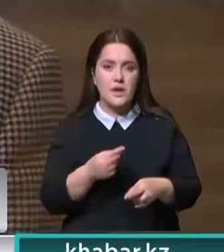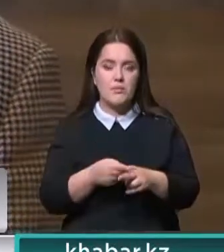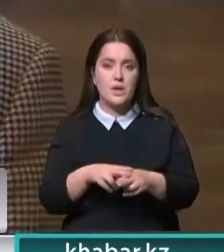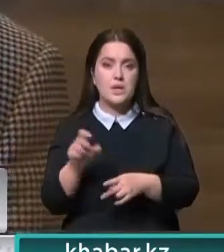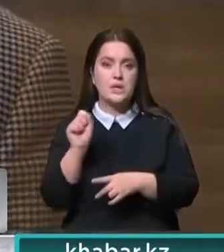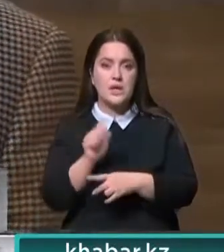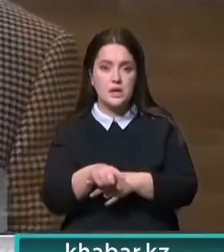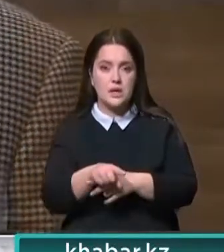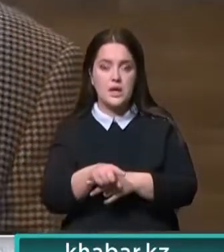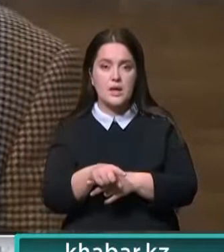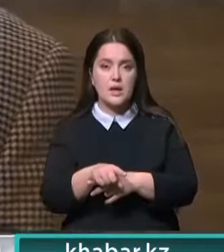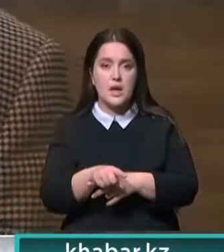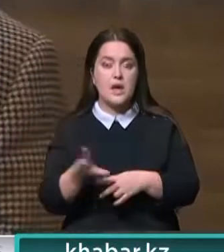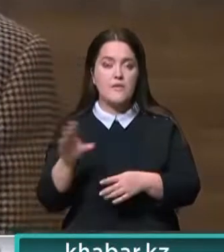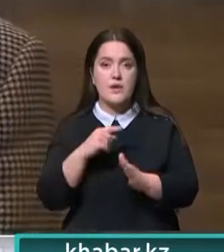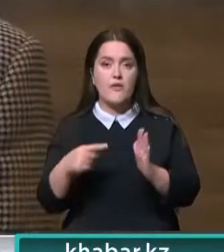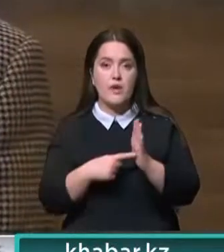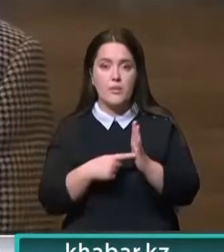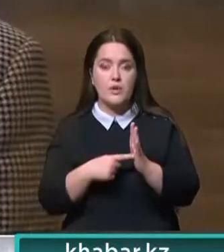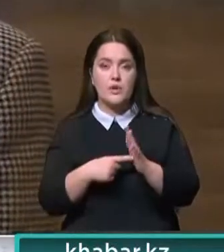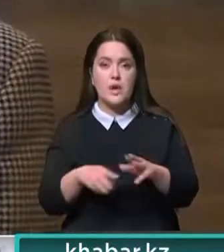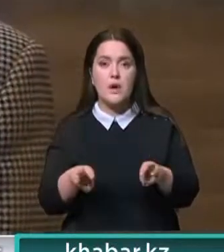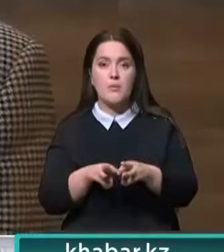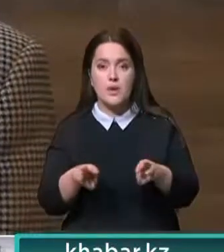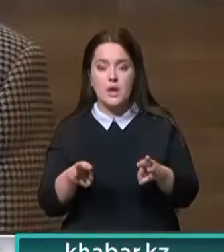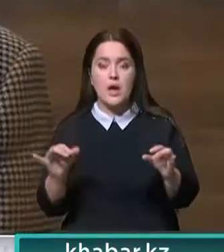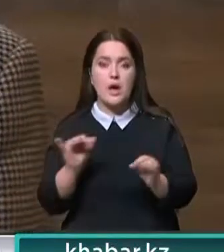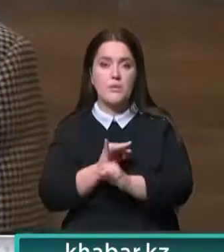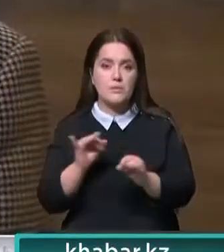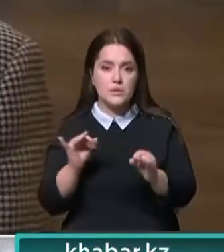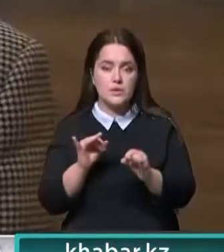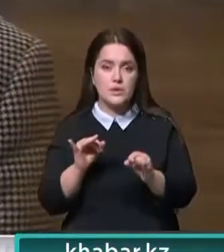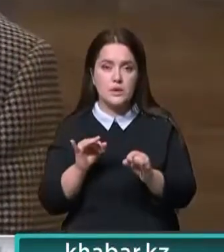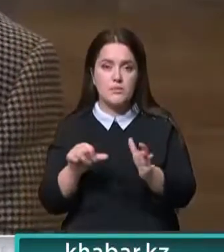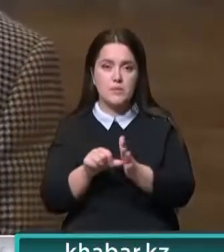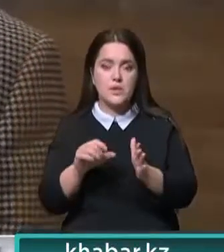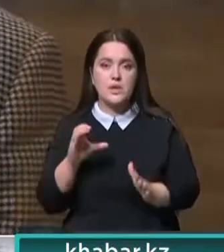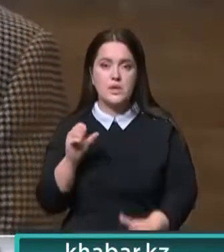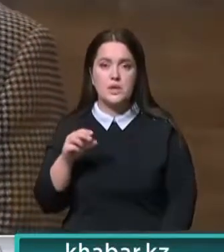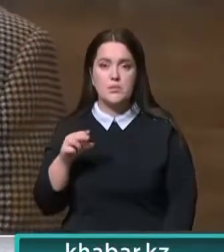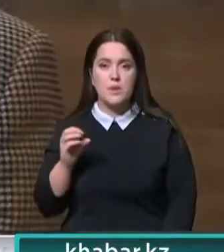задачи, все тактические вопросы правительства обсуждались с присутствием Сатпаева.